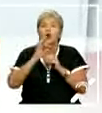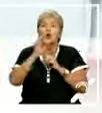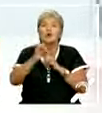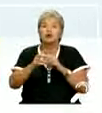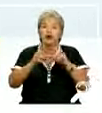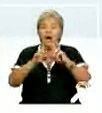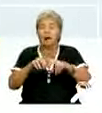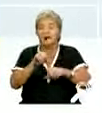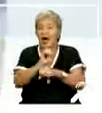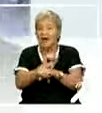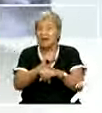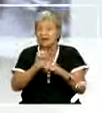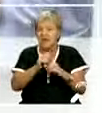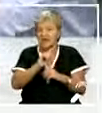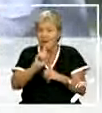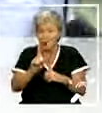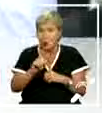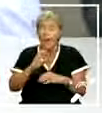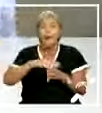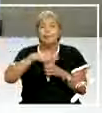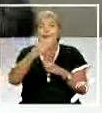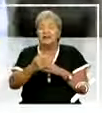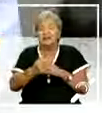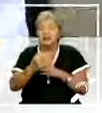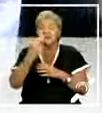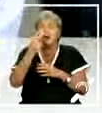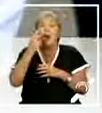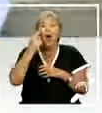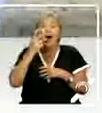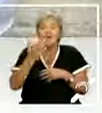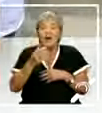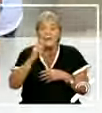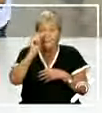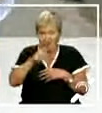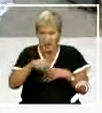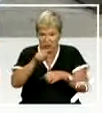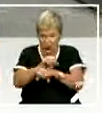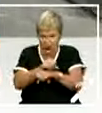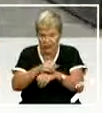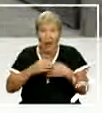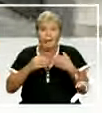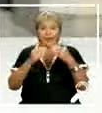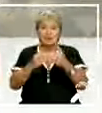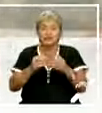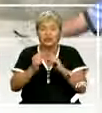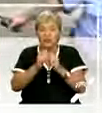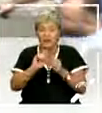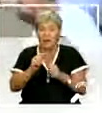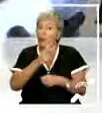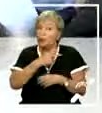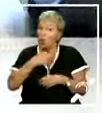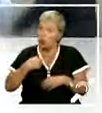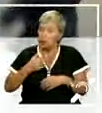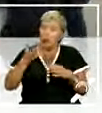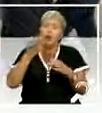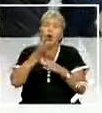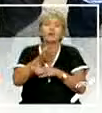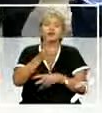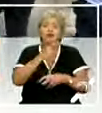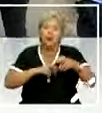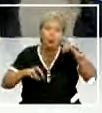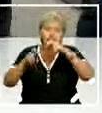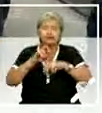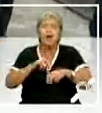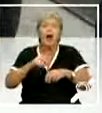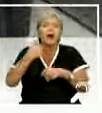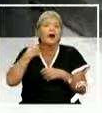iar ulterior vom afla și dacă mandatele vor fi prelungite. Între timp însă procurorii DICOT continuă perchezițiile